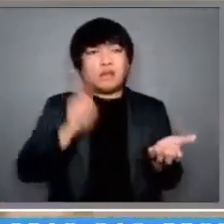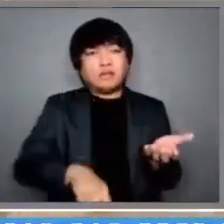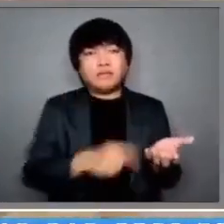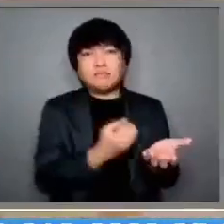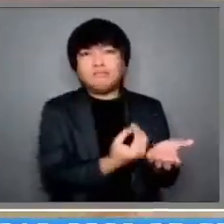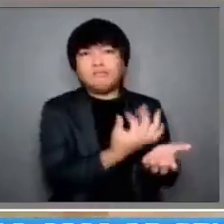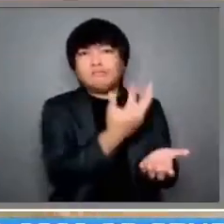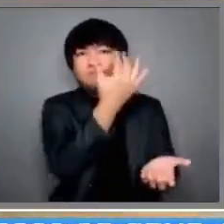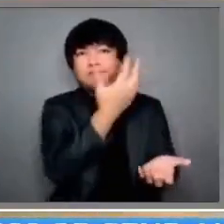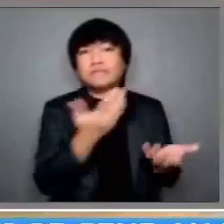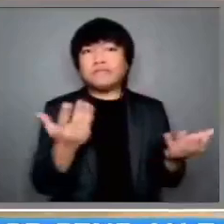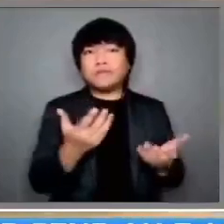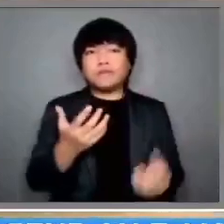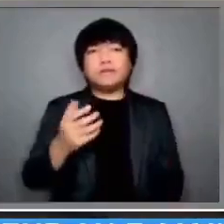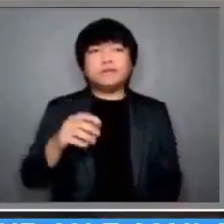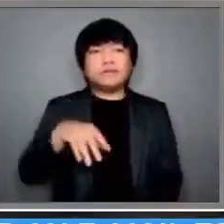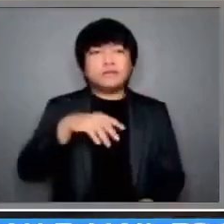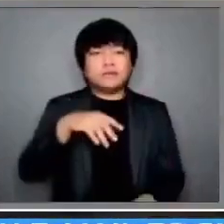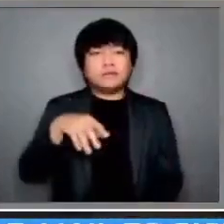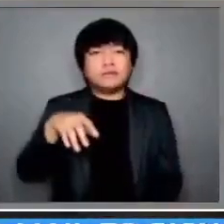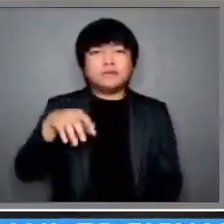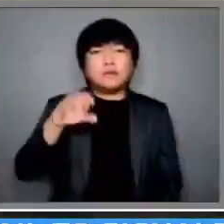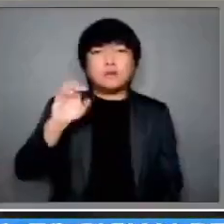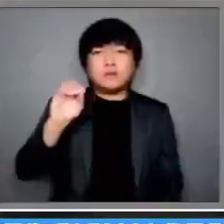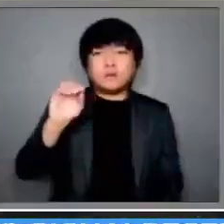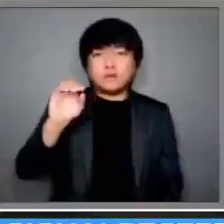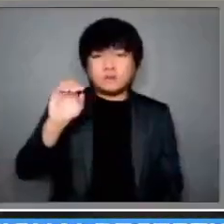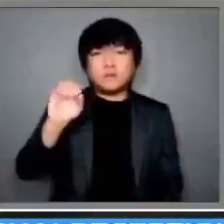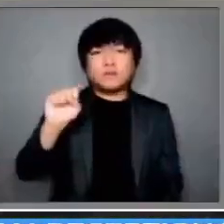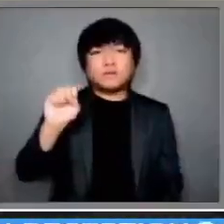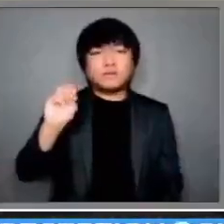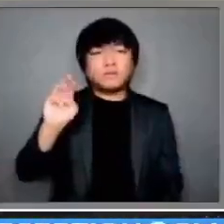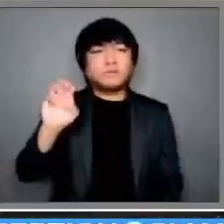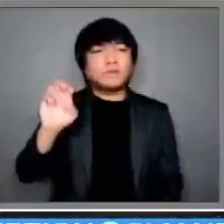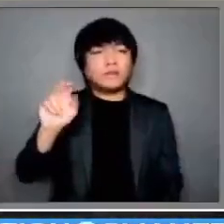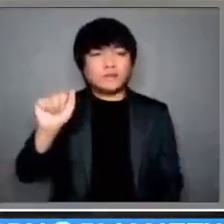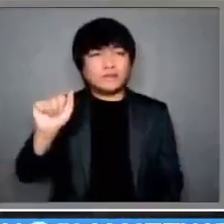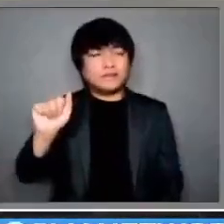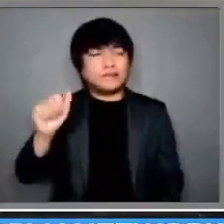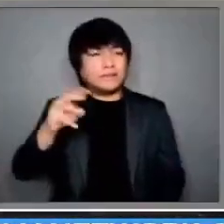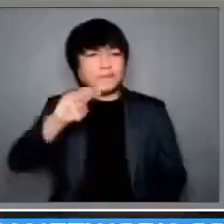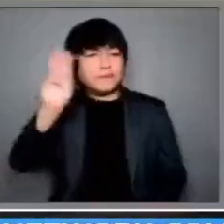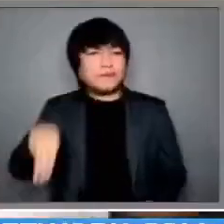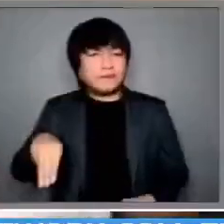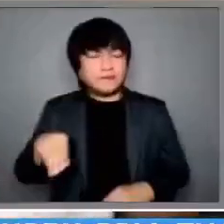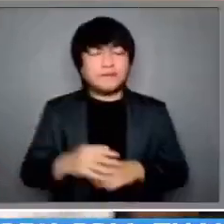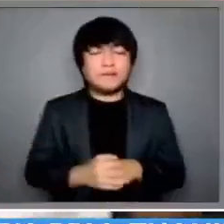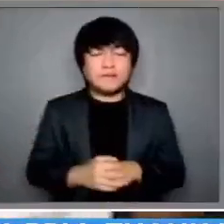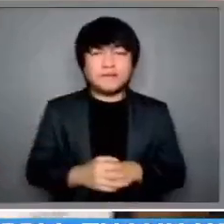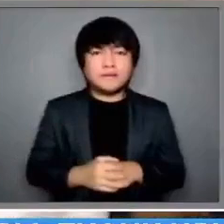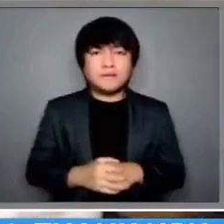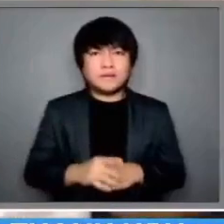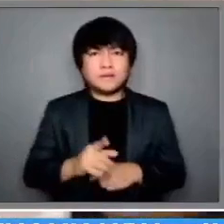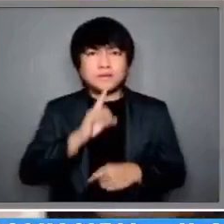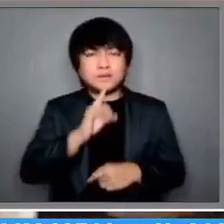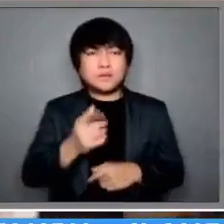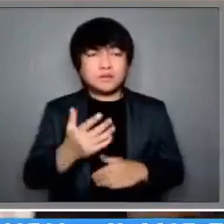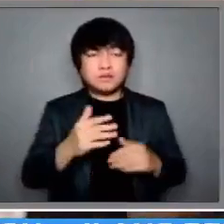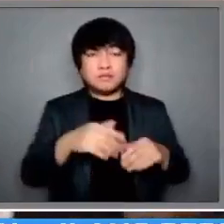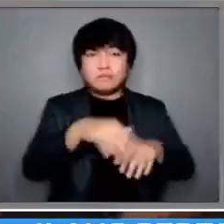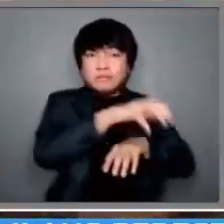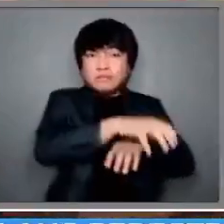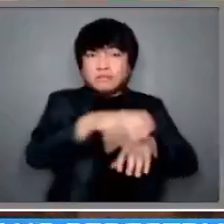nilang lumikas dahil unti-unti nang tumataas ang tubig sa Tripa de Galina. Natarantaraw ang kanilang kapitbahay, kaya